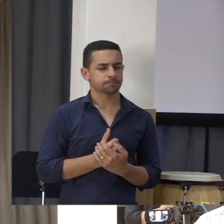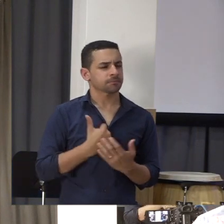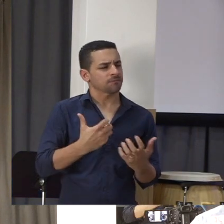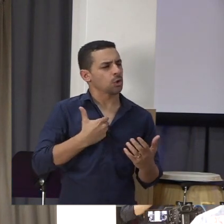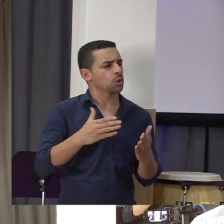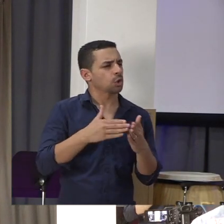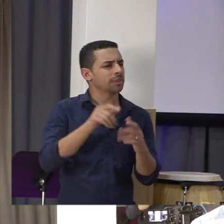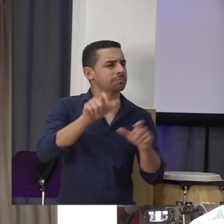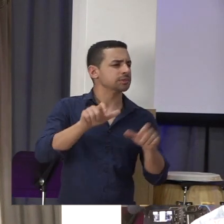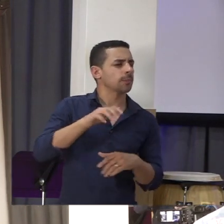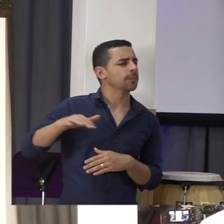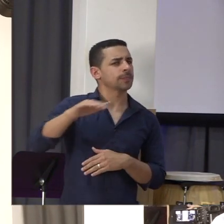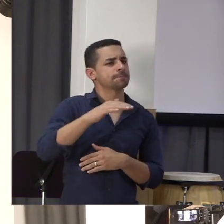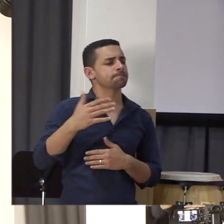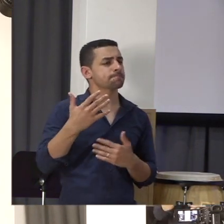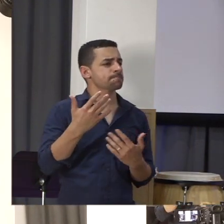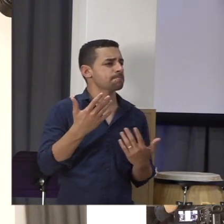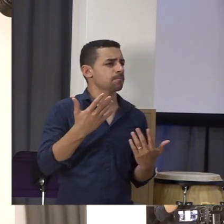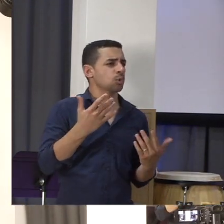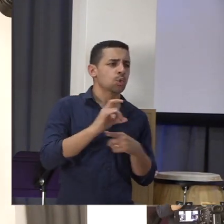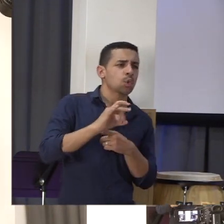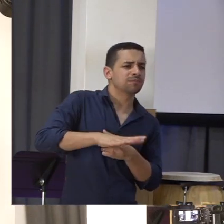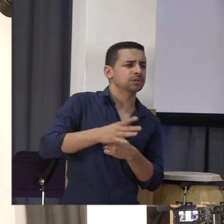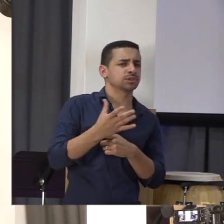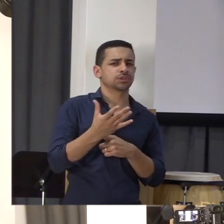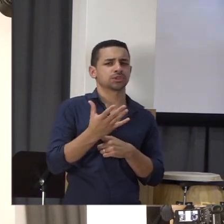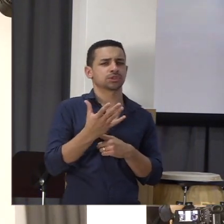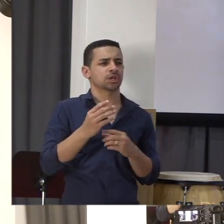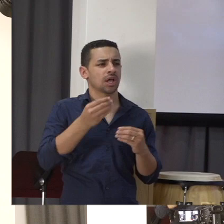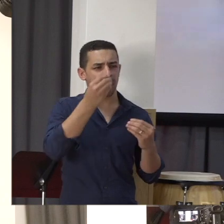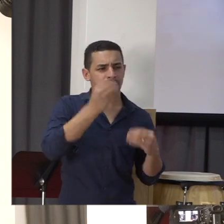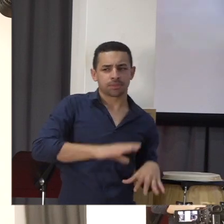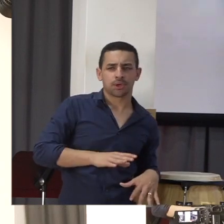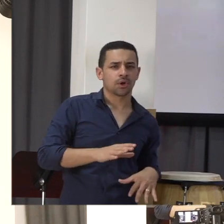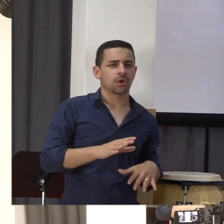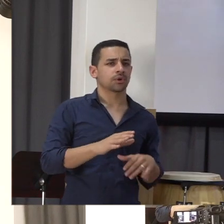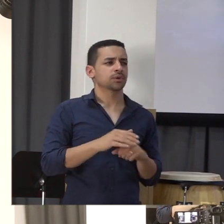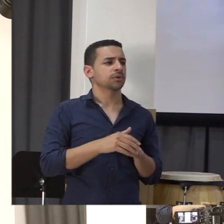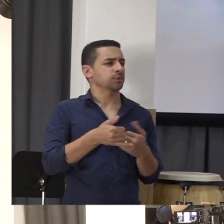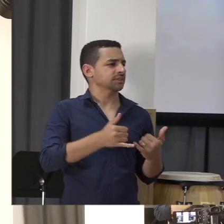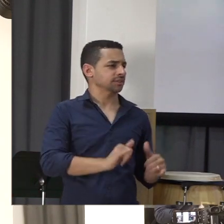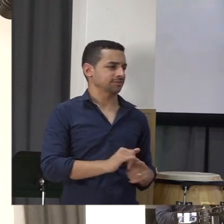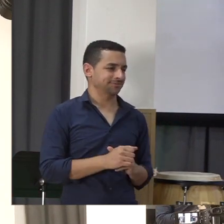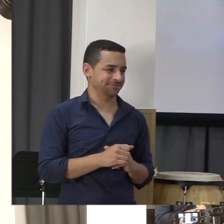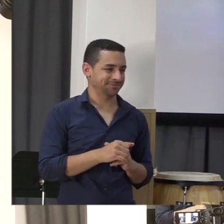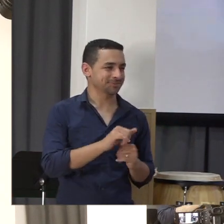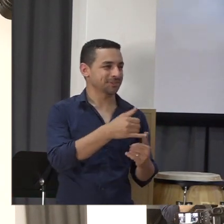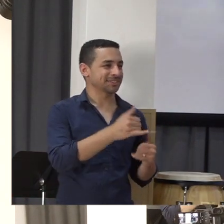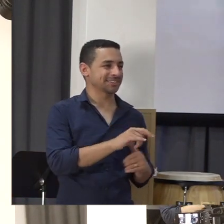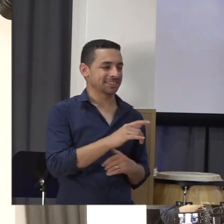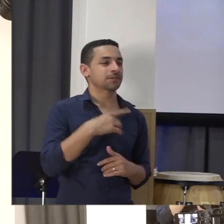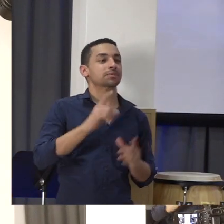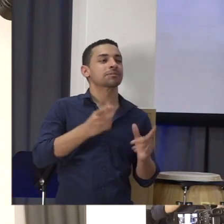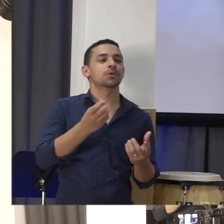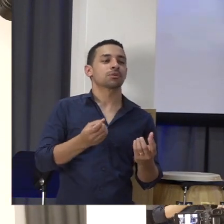demander à quelqu'un qui jusqu'ici refuse vraiment d'abandonner sa vie entre les mains du Seigneur. Peut-être que tu es déjà né de nouveau, tu